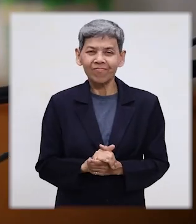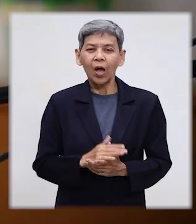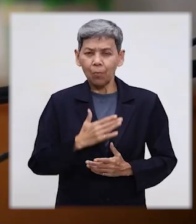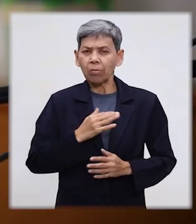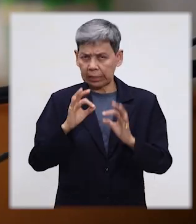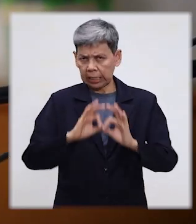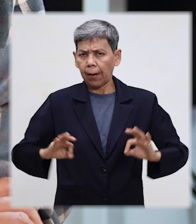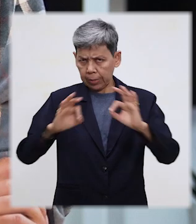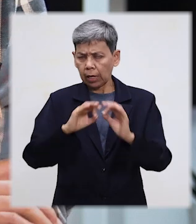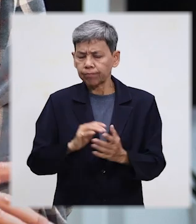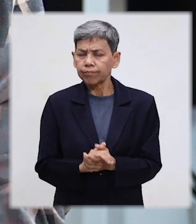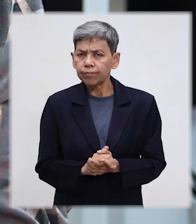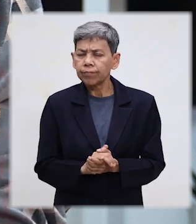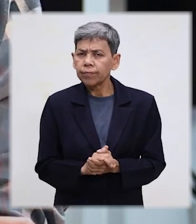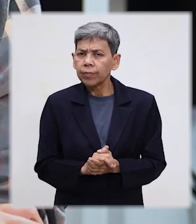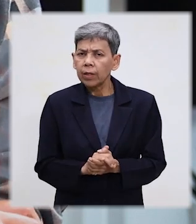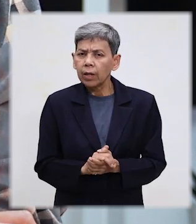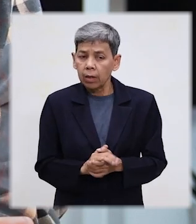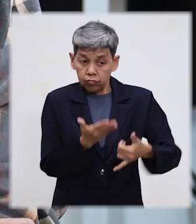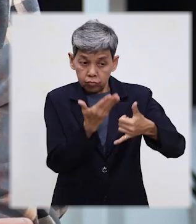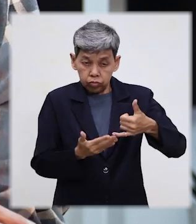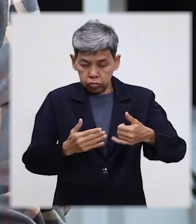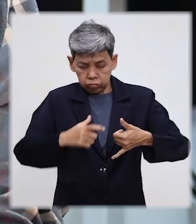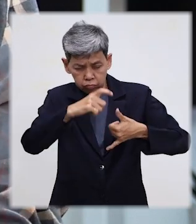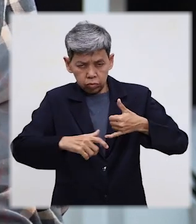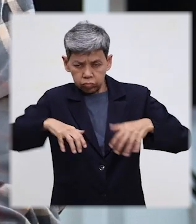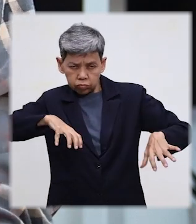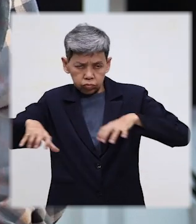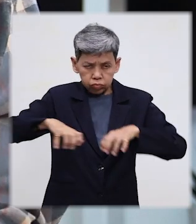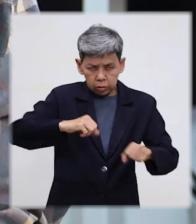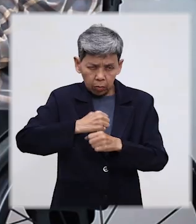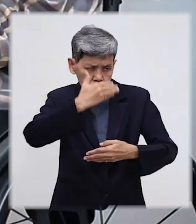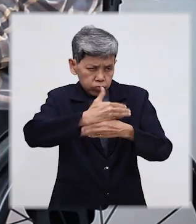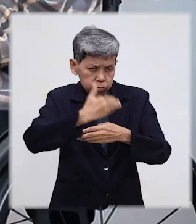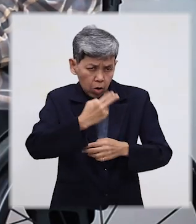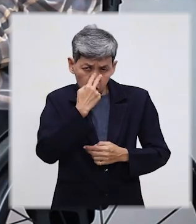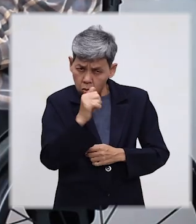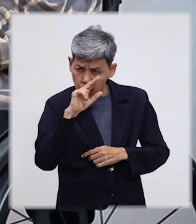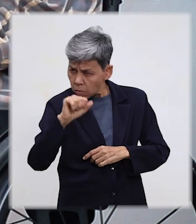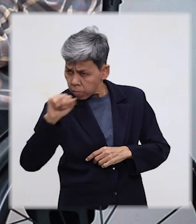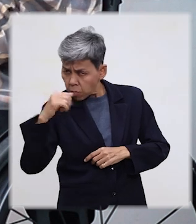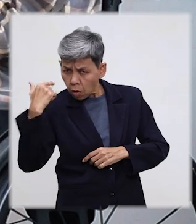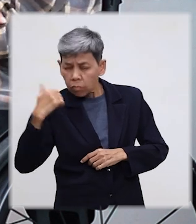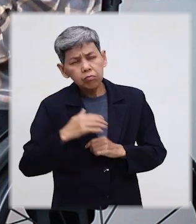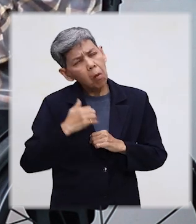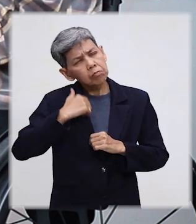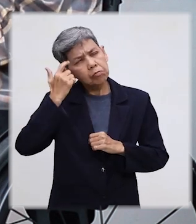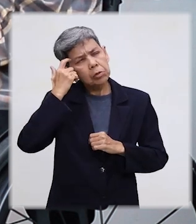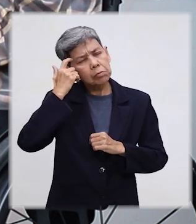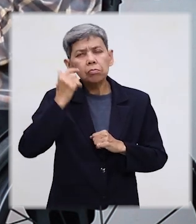ผมว่าสำคัญ บุคลิกของผู้กำกับทั่วไปเขาต้องเป็นนักสังเกตด้วยไหมคะ ผมคิดว่